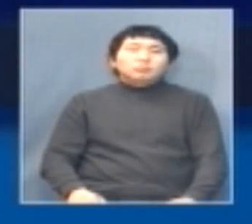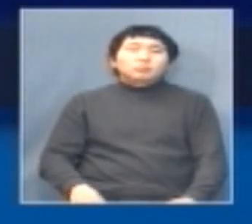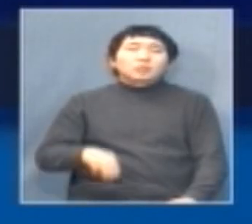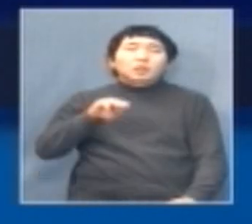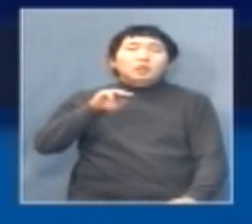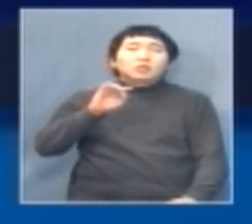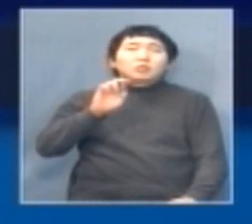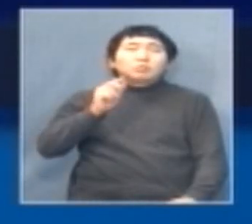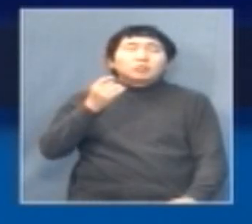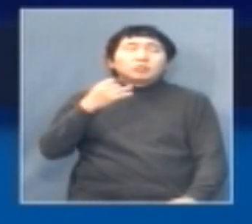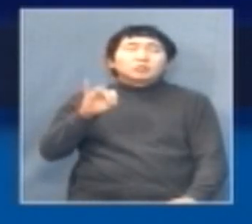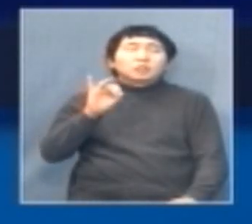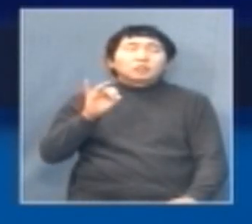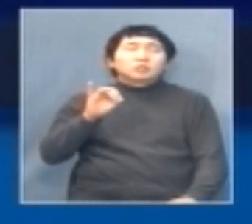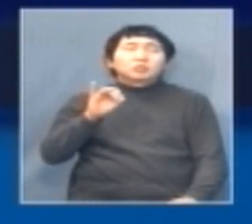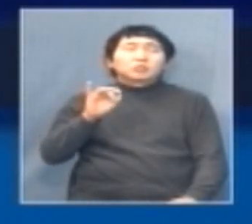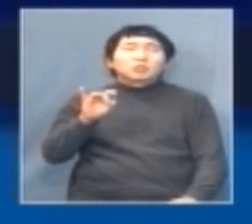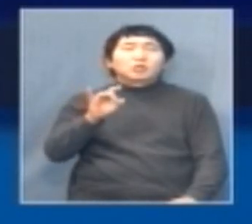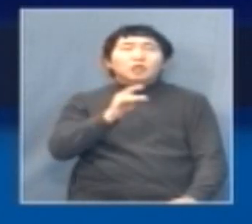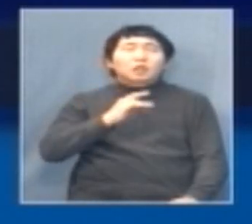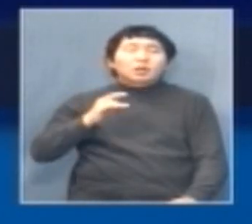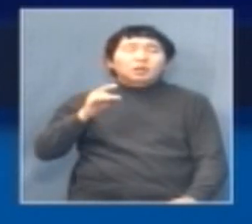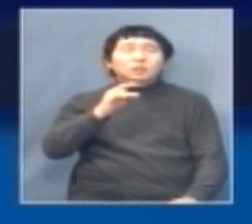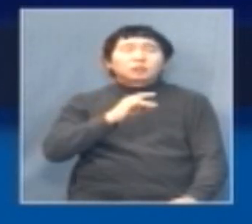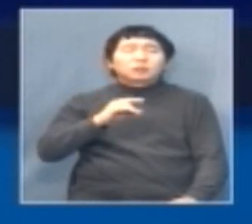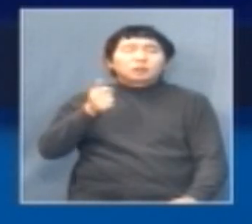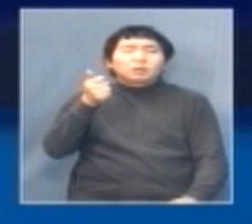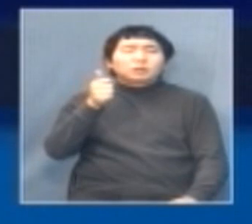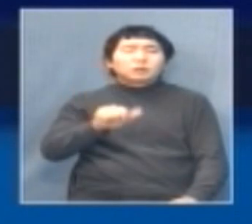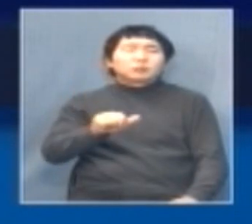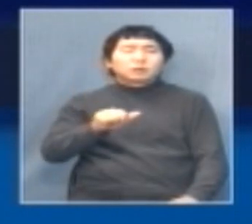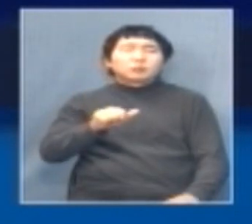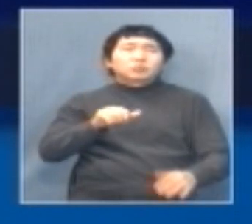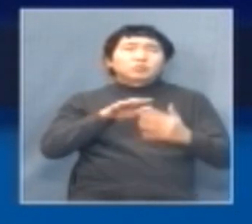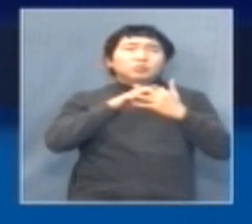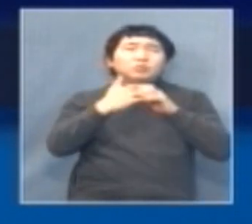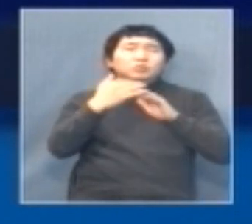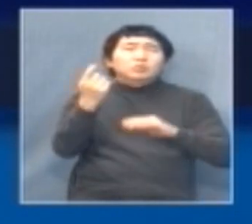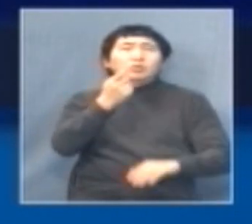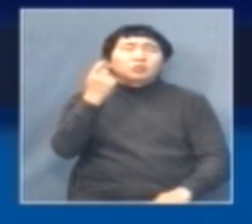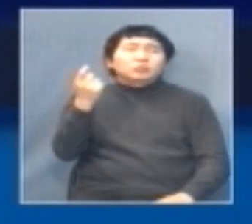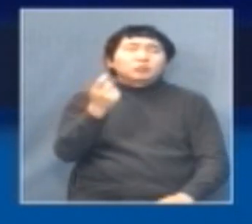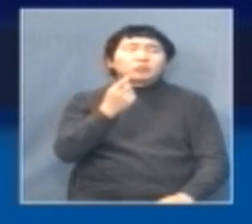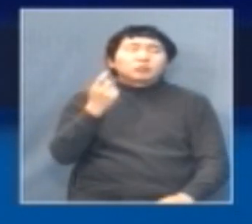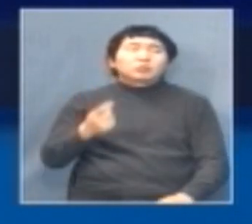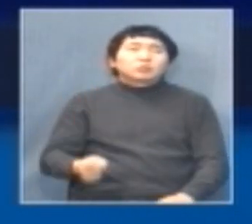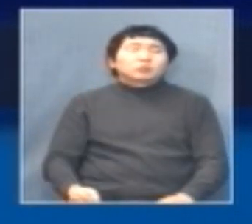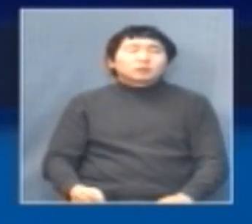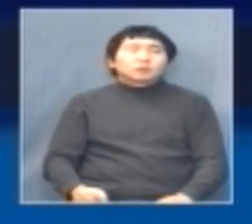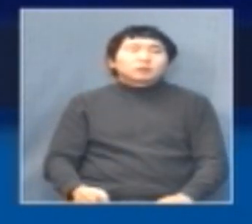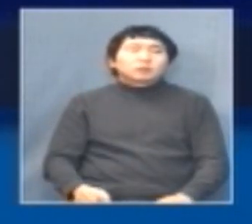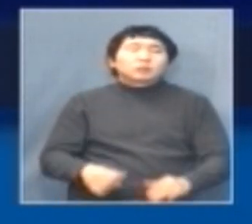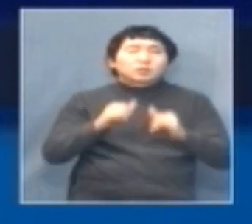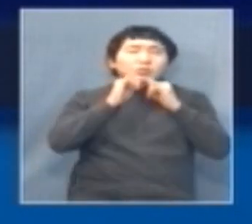Тарбагатайский район является лидером по развитию сельского хозяйства в регионе. Местные фермеры добиваются впечатляющих результатов в разведении